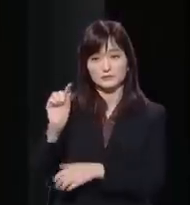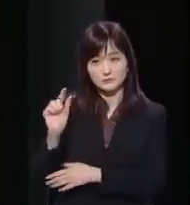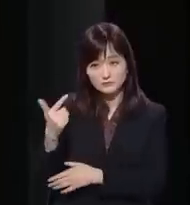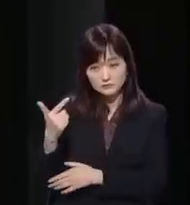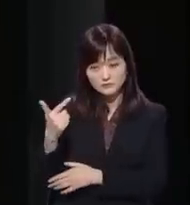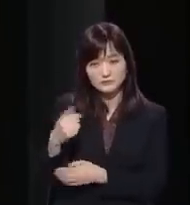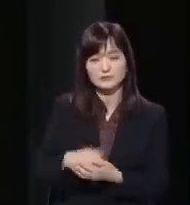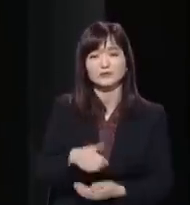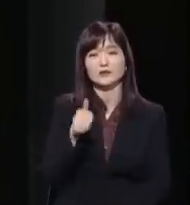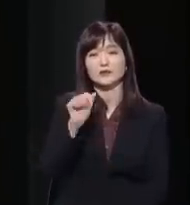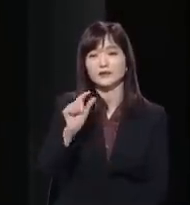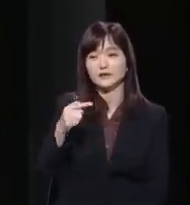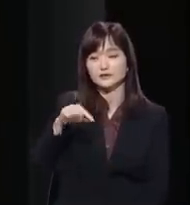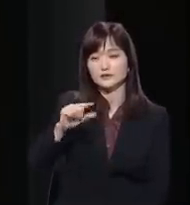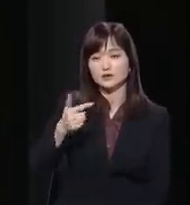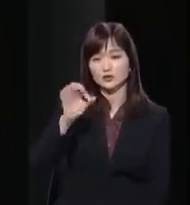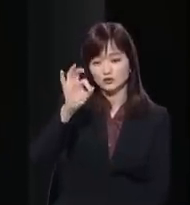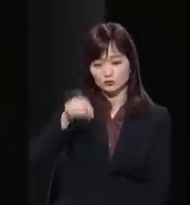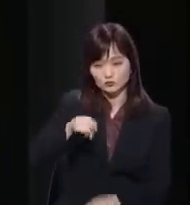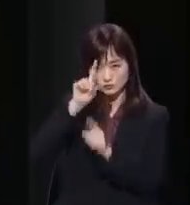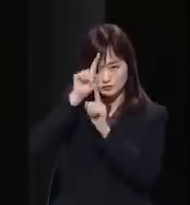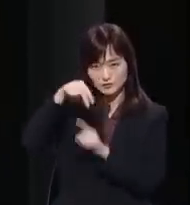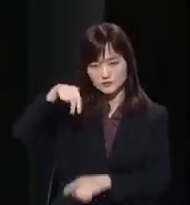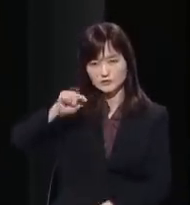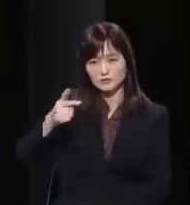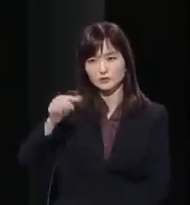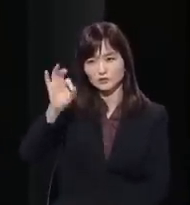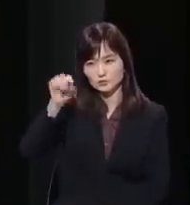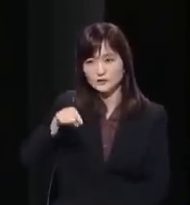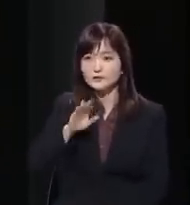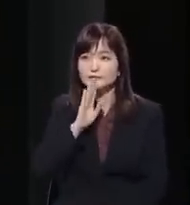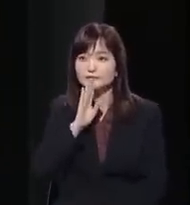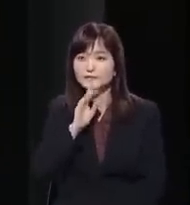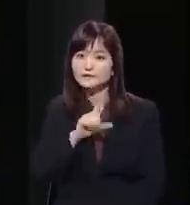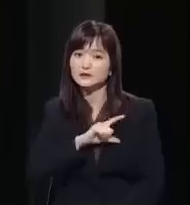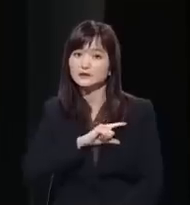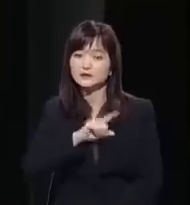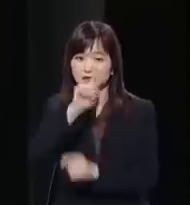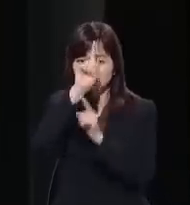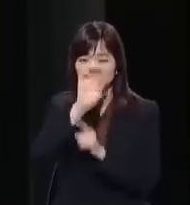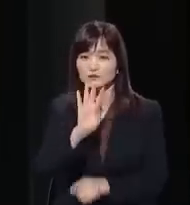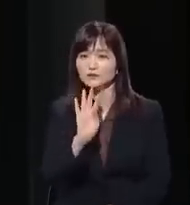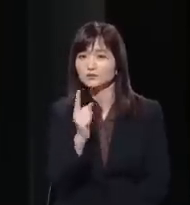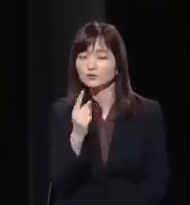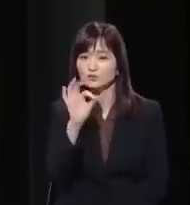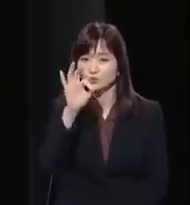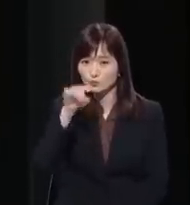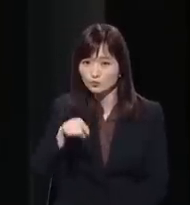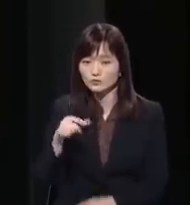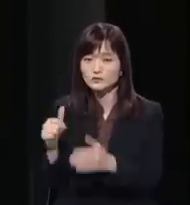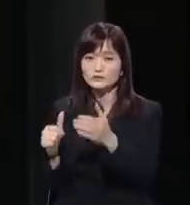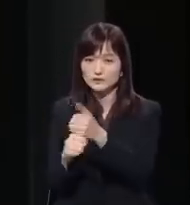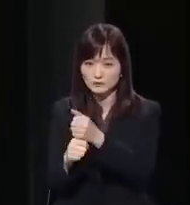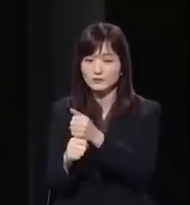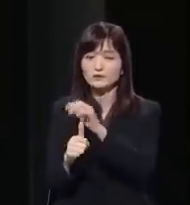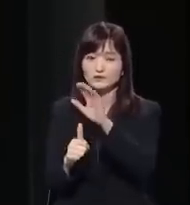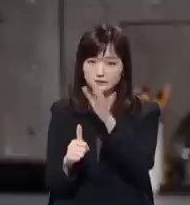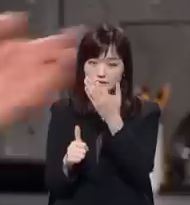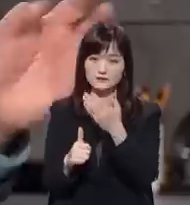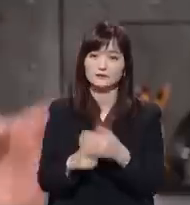한선우 또 이선우 하지만 진짜 실제 본명은 이보우이 사람을 잡아야 되는 거 아니에요 뭐